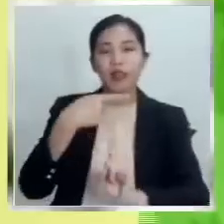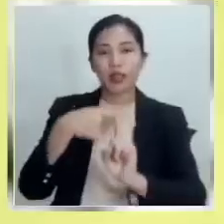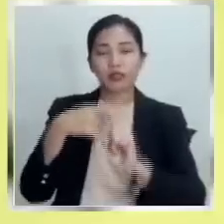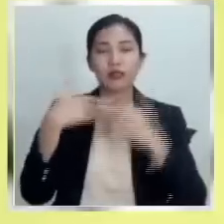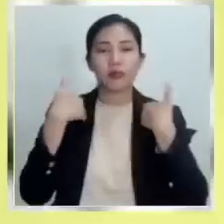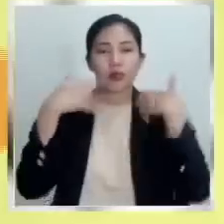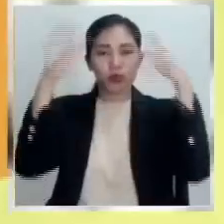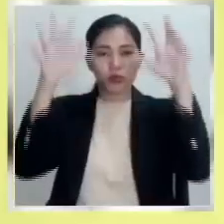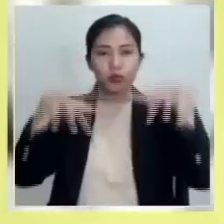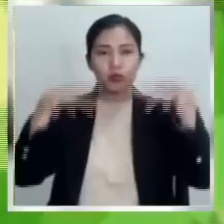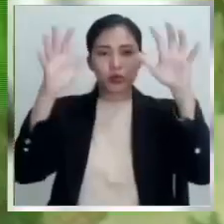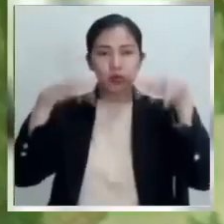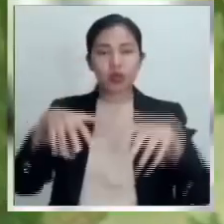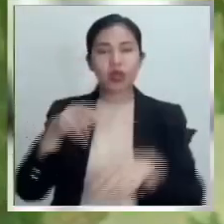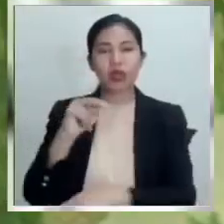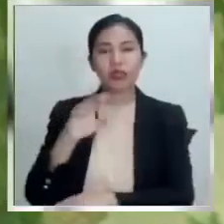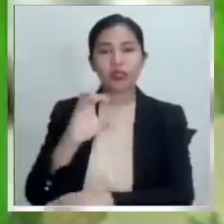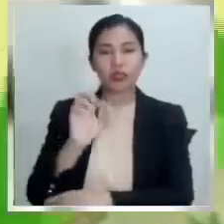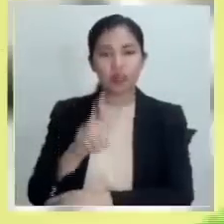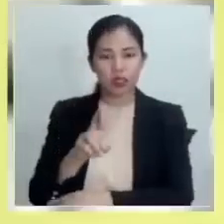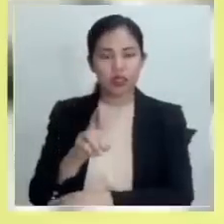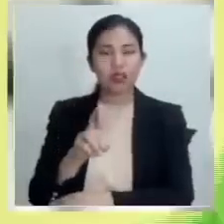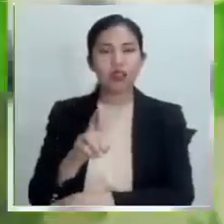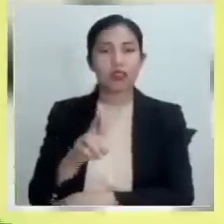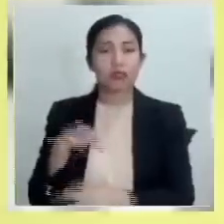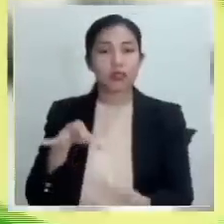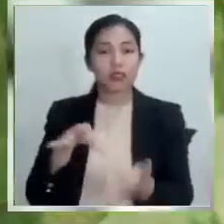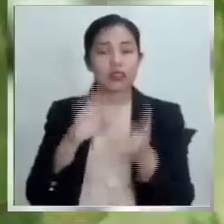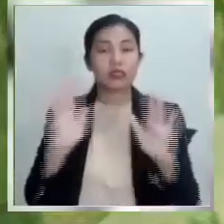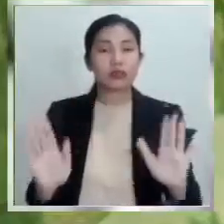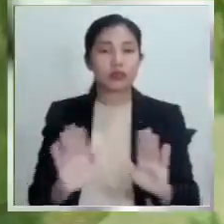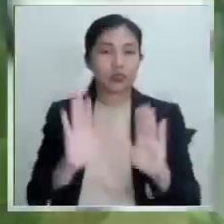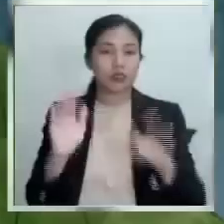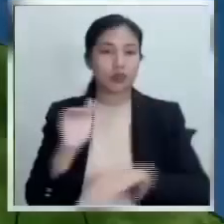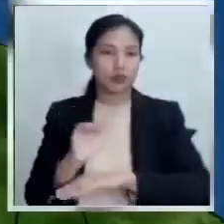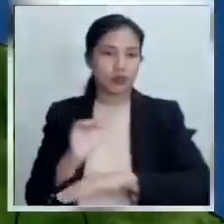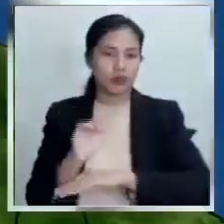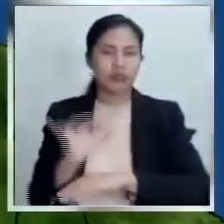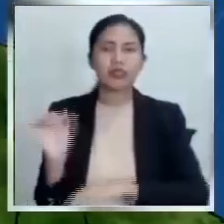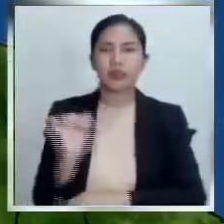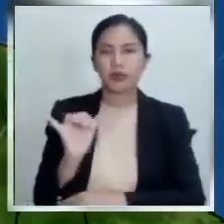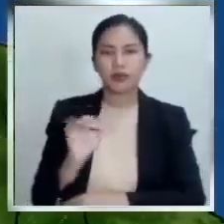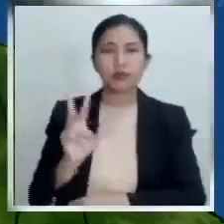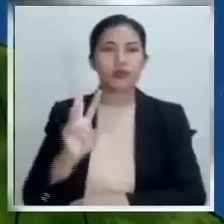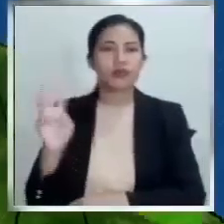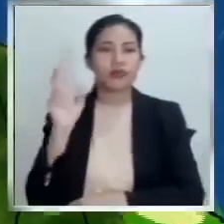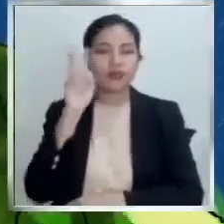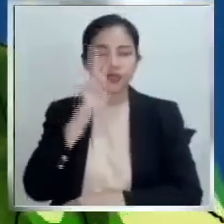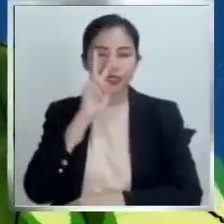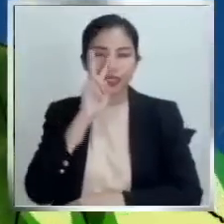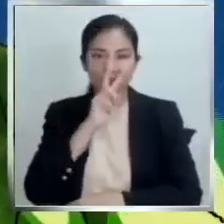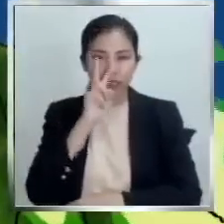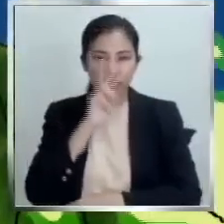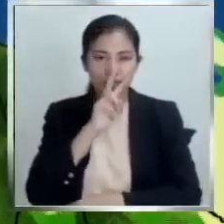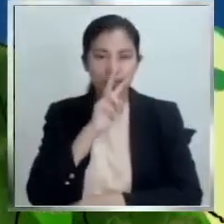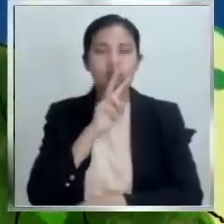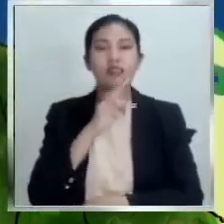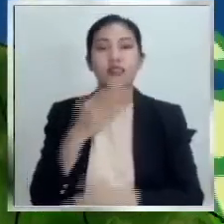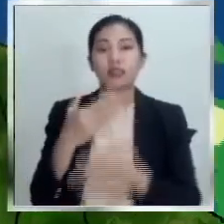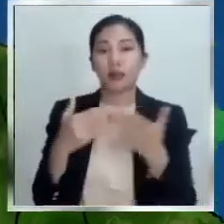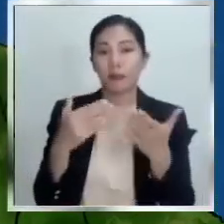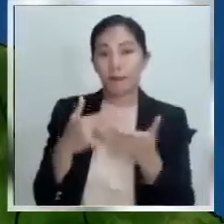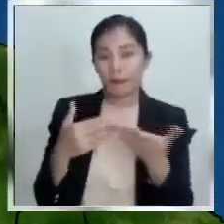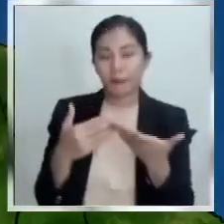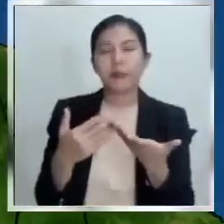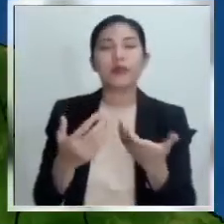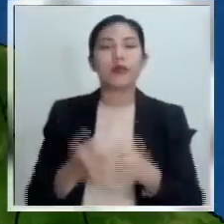Manila ngayong weekend, lalo sa Linggo ng hapon. May ulan din sa Western Visayas at ilang bahagi ng Samar at Leyte